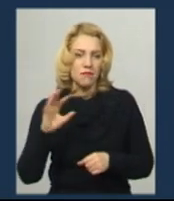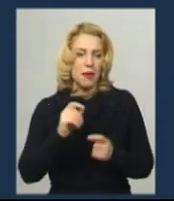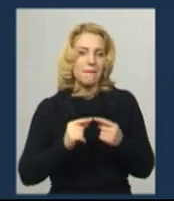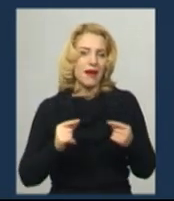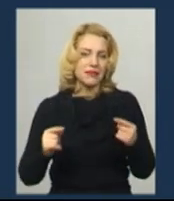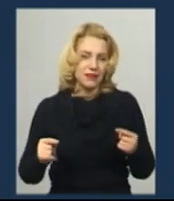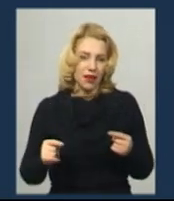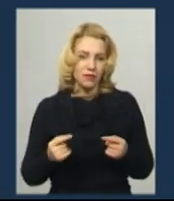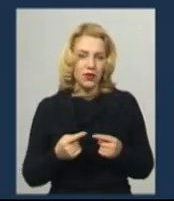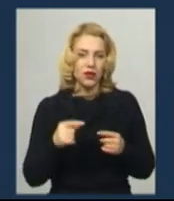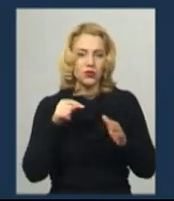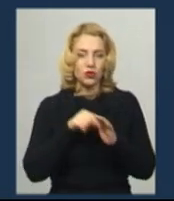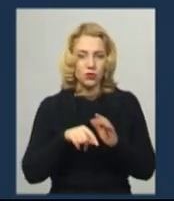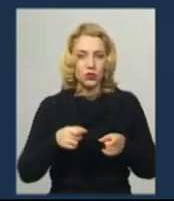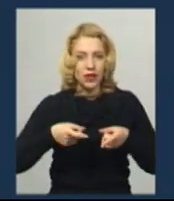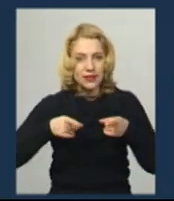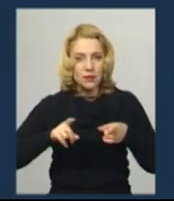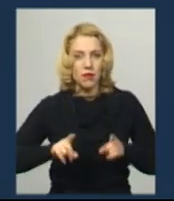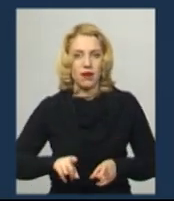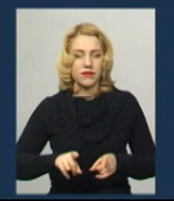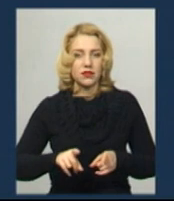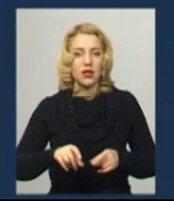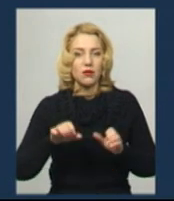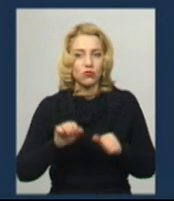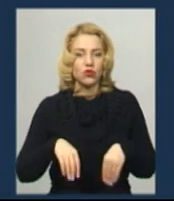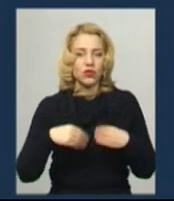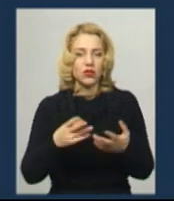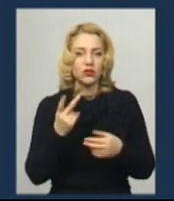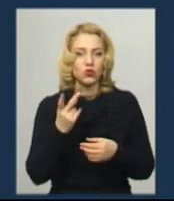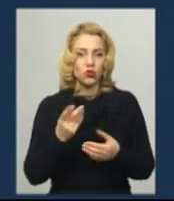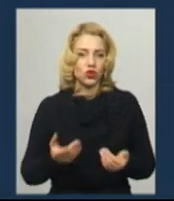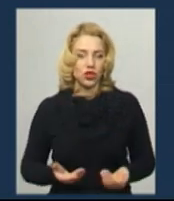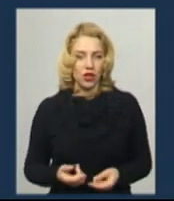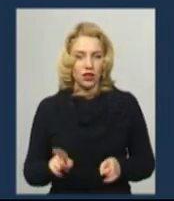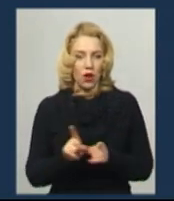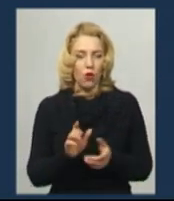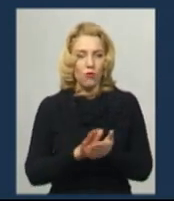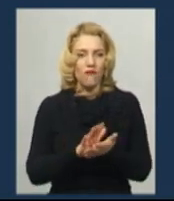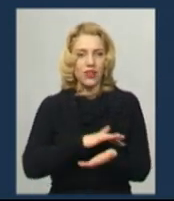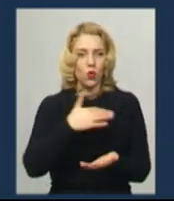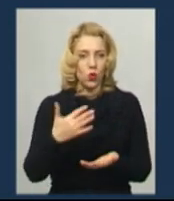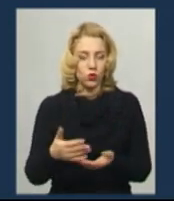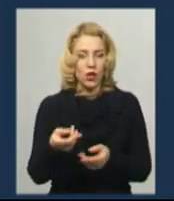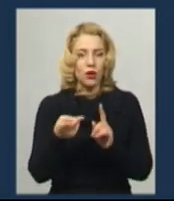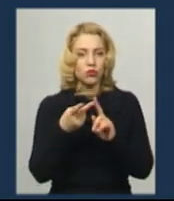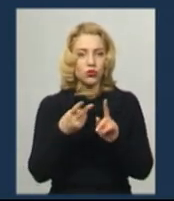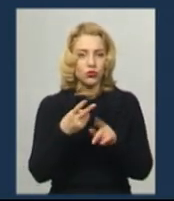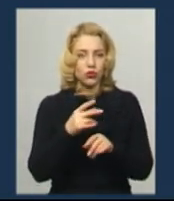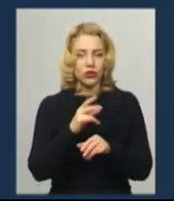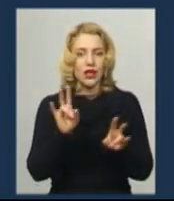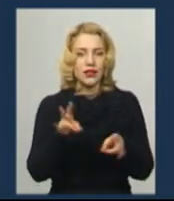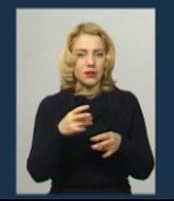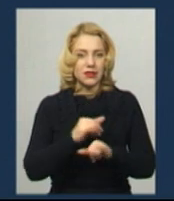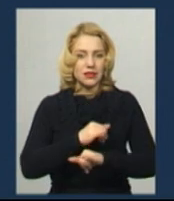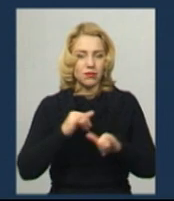ялинок. Тобто, насправді, можна дати друге життя такому відходу, по-перше. І, по-друге, не збільшувати